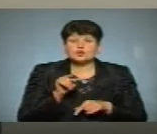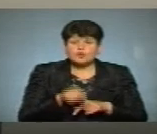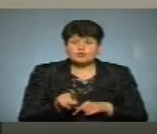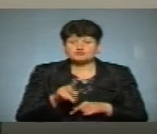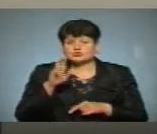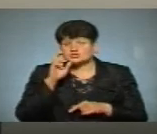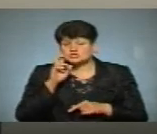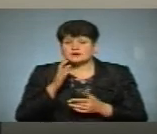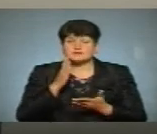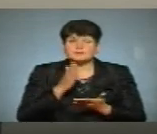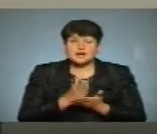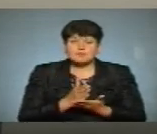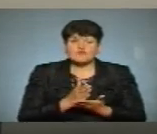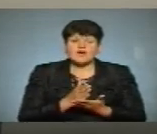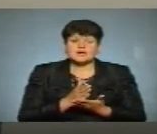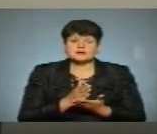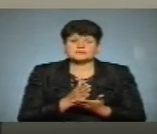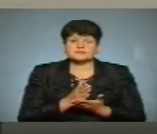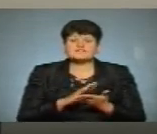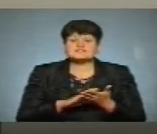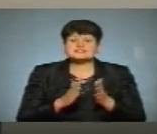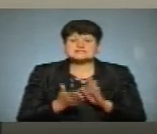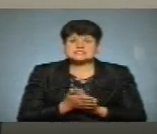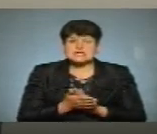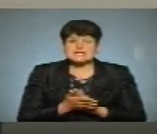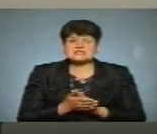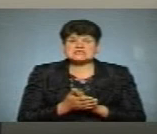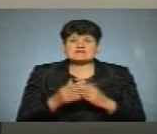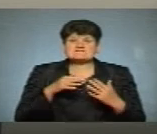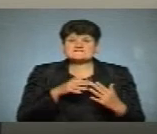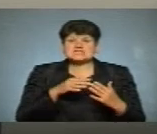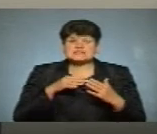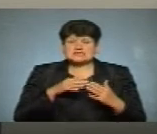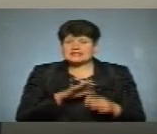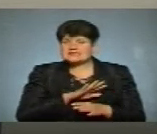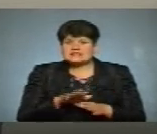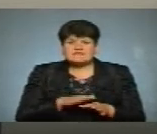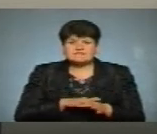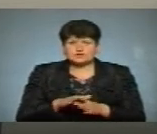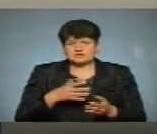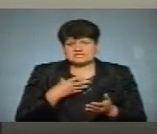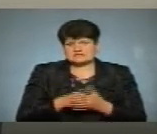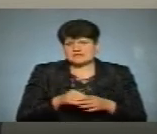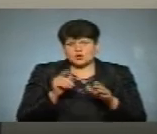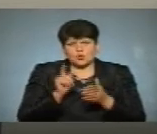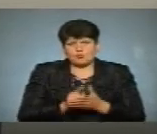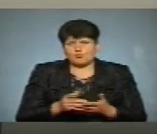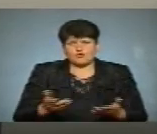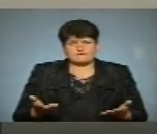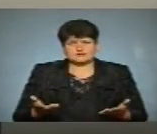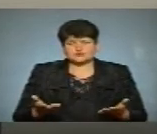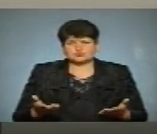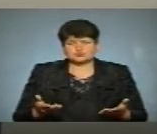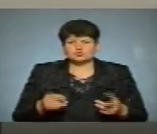держава перебуває в стані війни, не виконати свій конституційний обов'язок. Тут